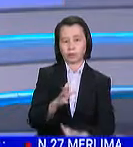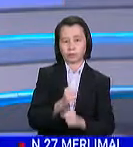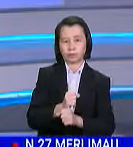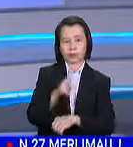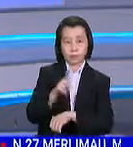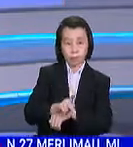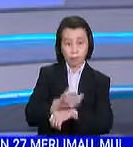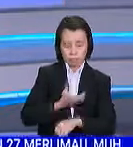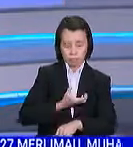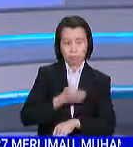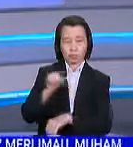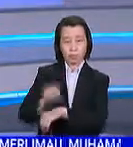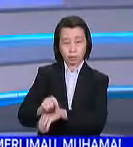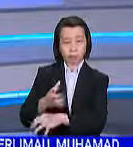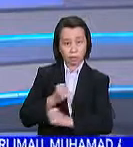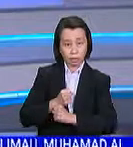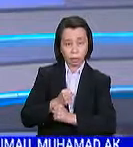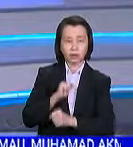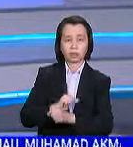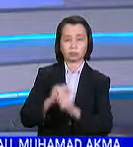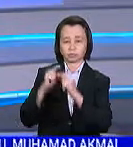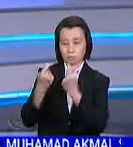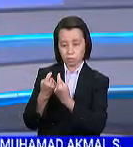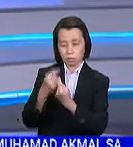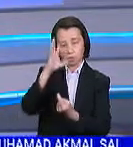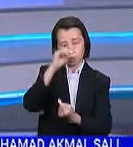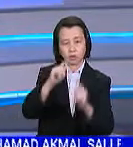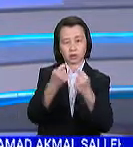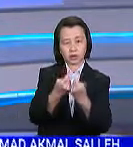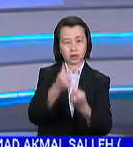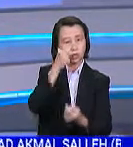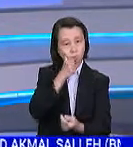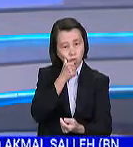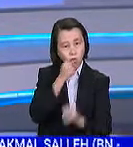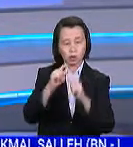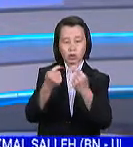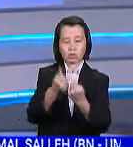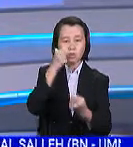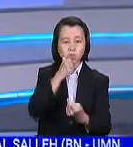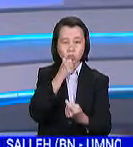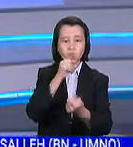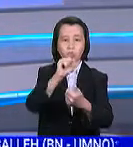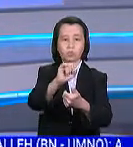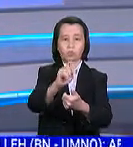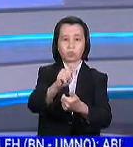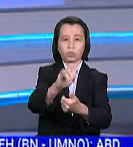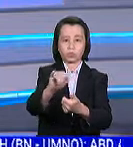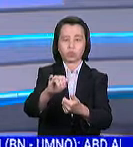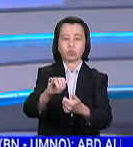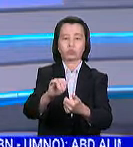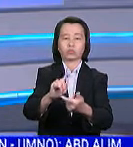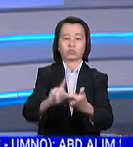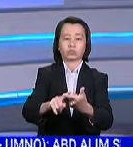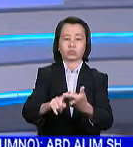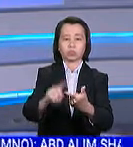perak dan gangsal masing-masing Rusia cara berpasukan laki dan wanita pasukan wanita diwarisi Siti Shafiyah Amirah